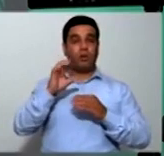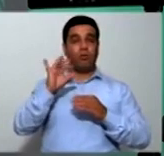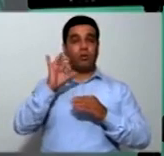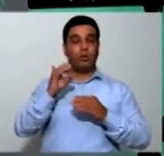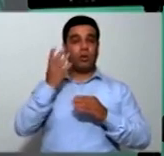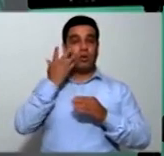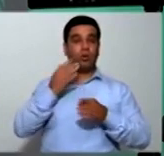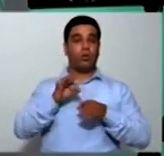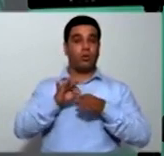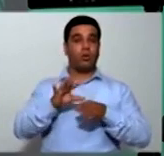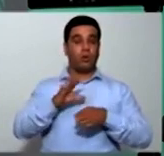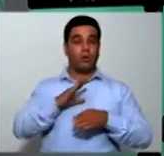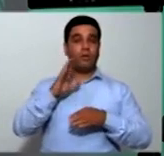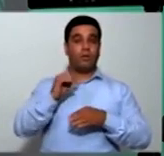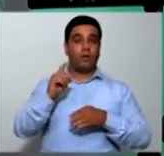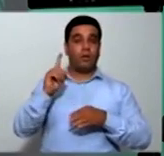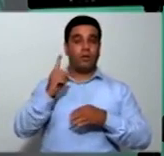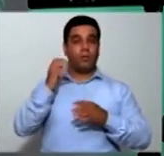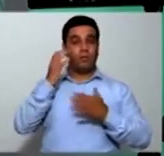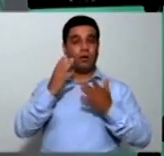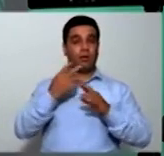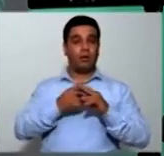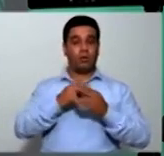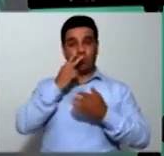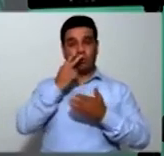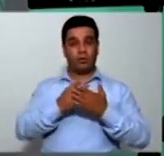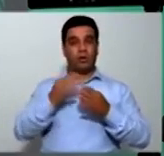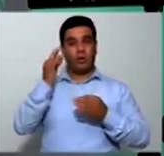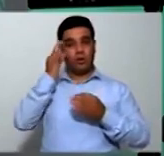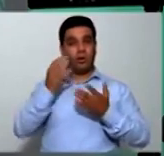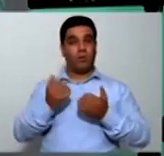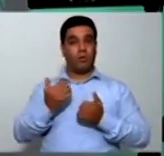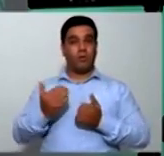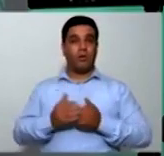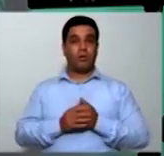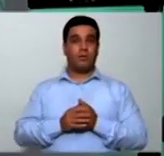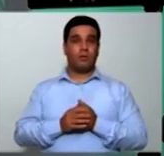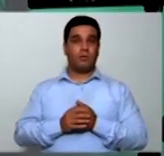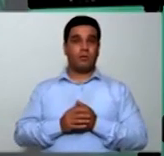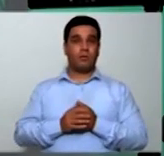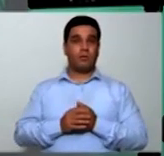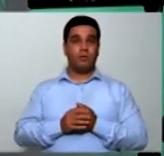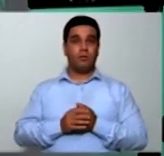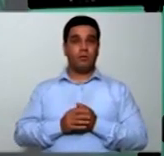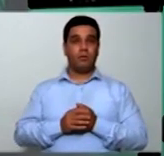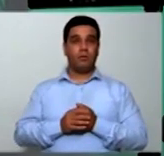qachon o'tkazilganligini va nima maqsadni ko'zlaganligini eslab olsak.